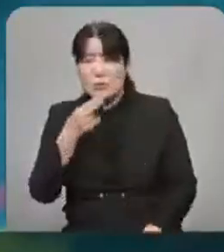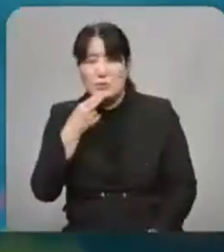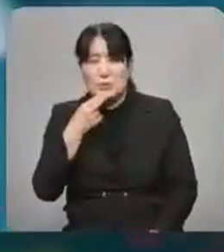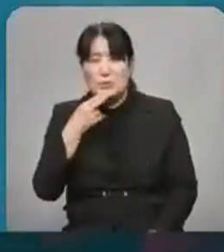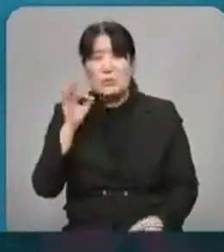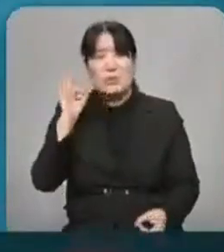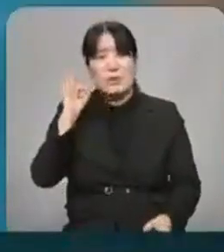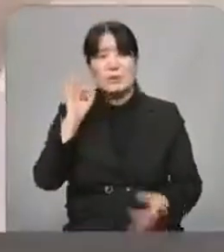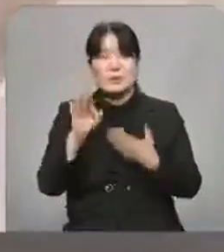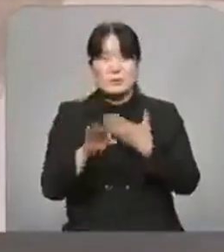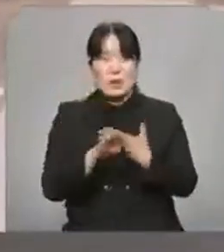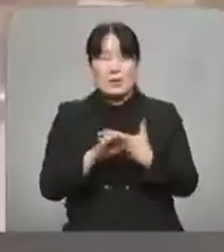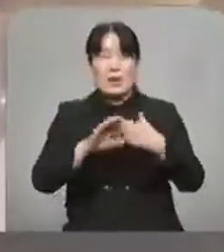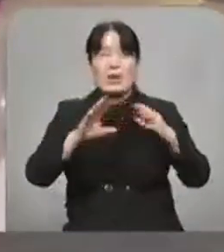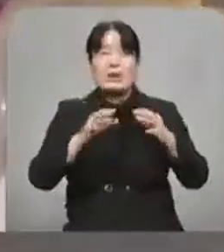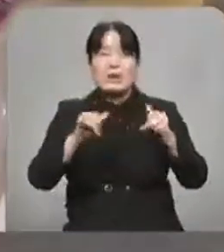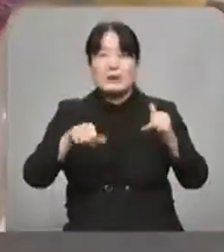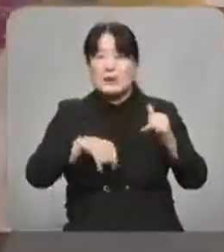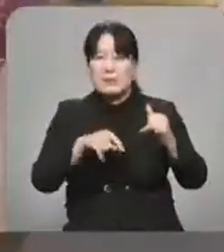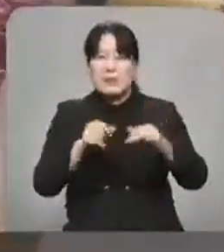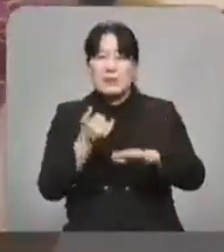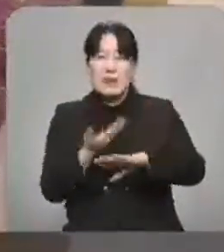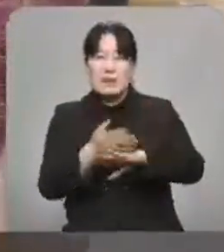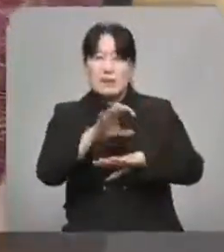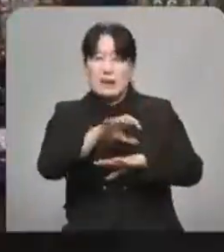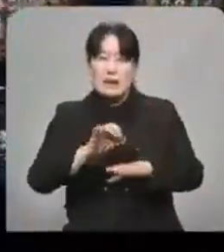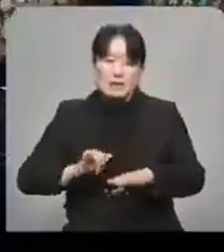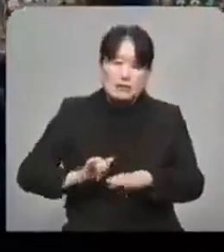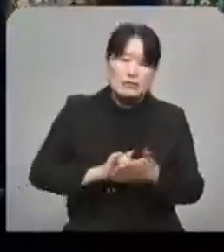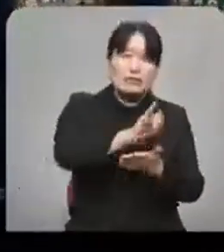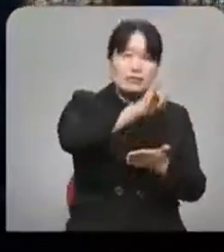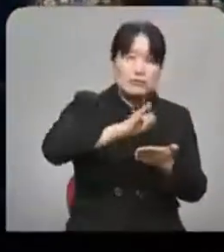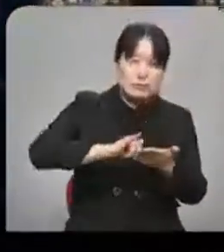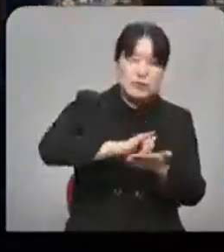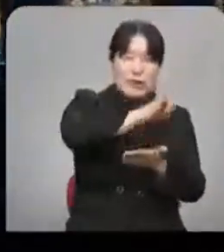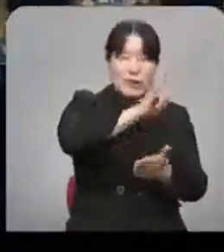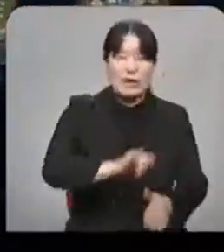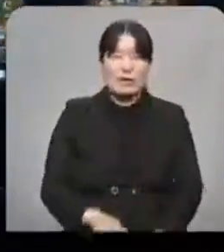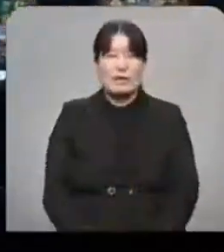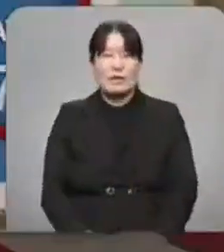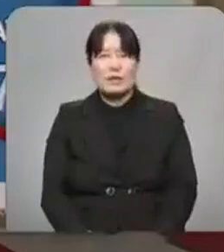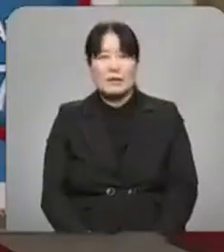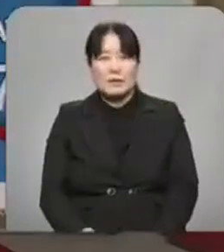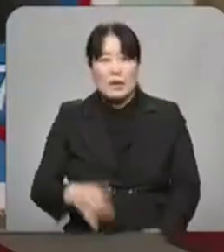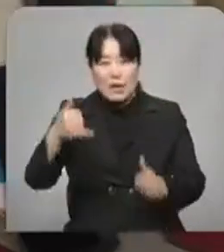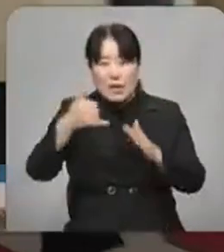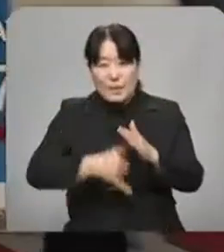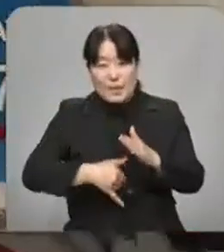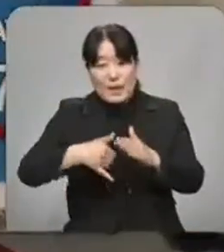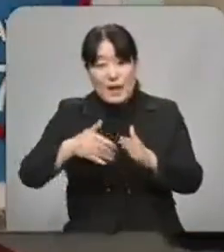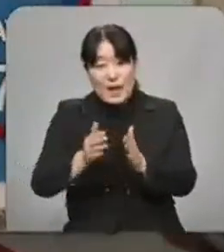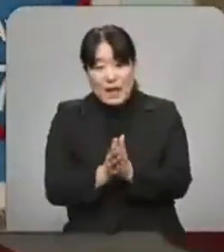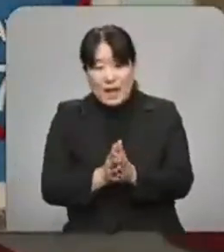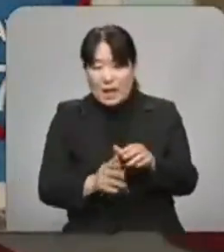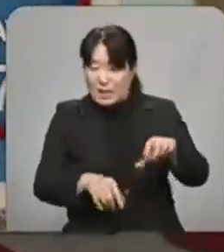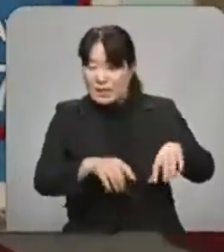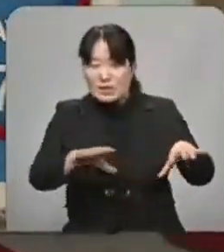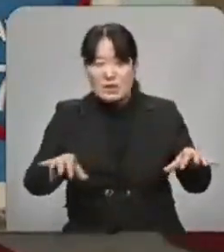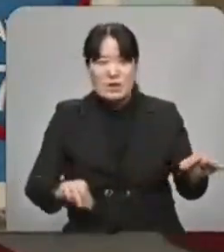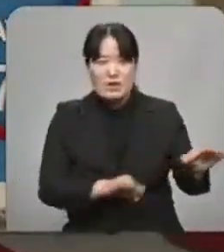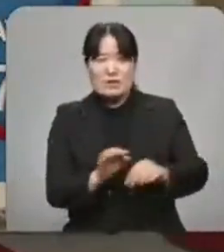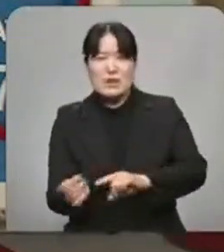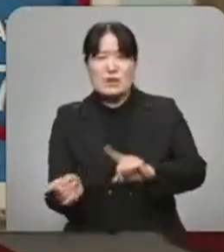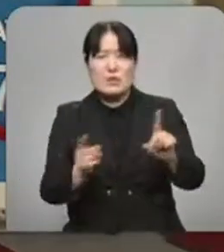내국인 이용객의 해외 이탈이 더욱 심해질 거라는 이유에서입니다 나아가 패강적 경제회생에도 차질을 줄 수